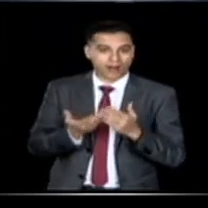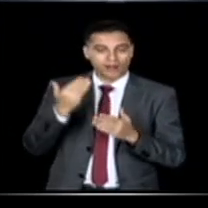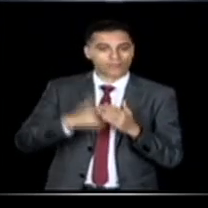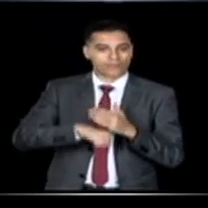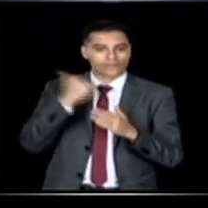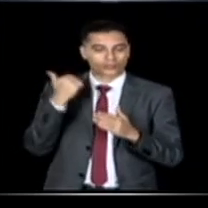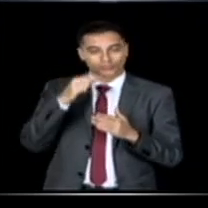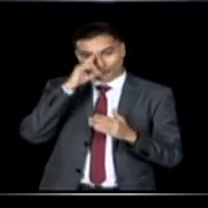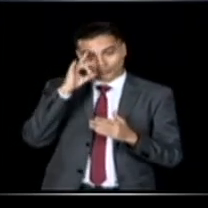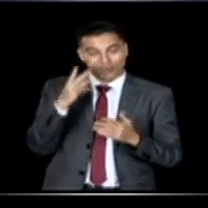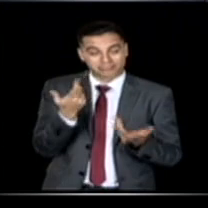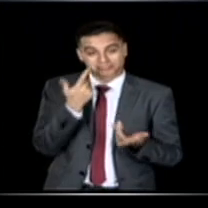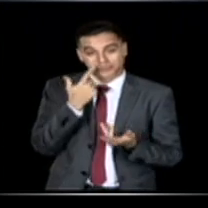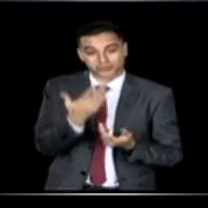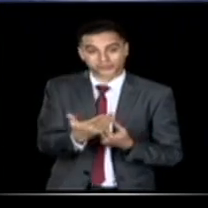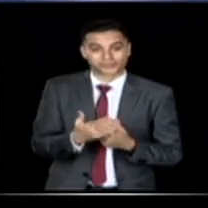بالمباراه.